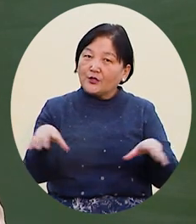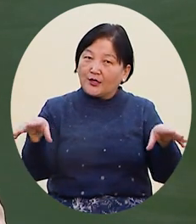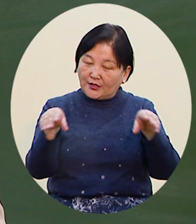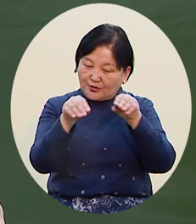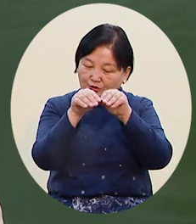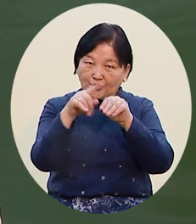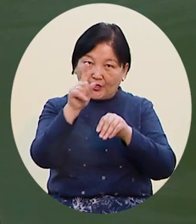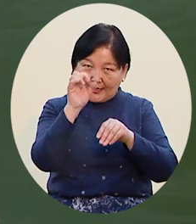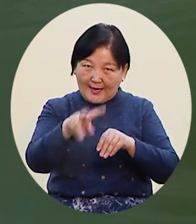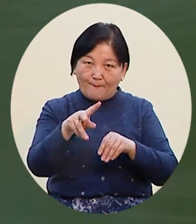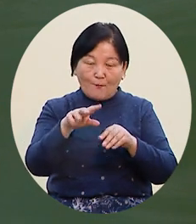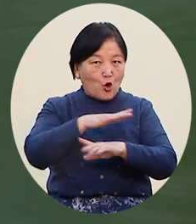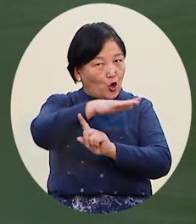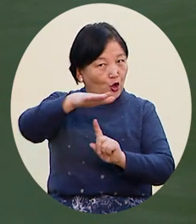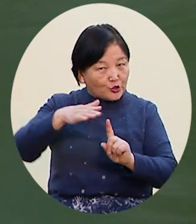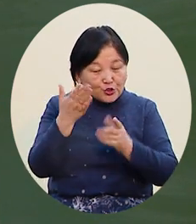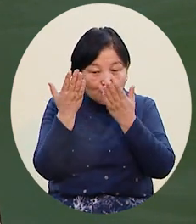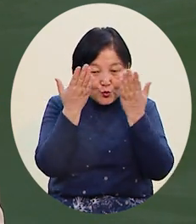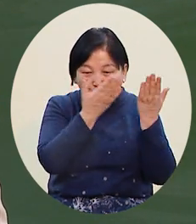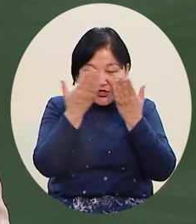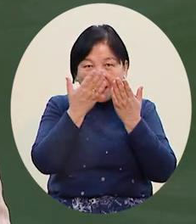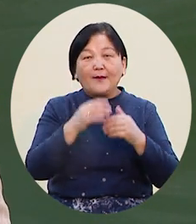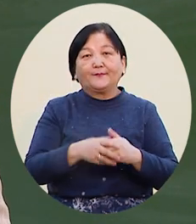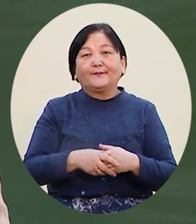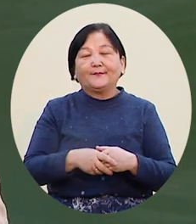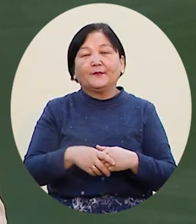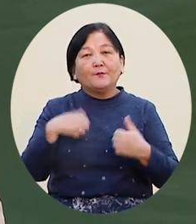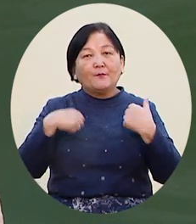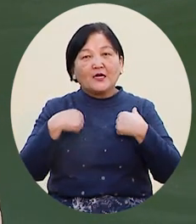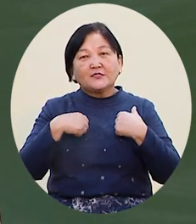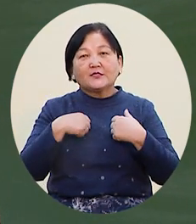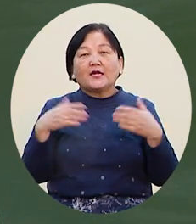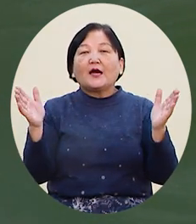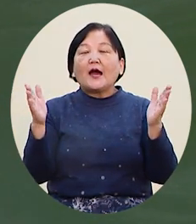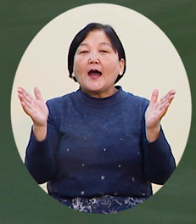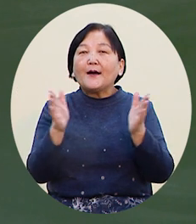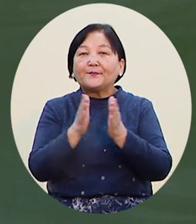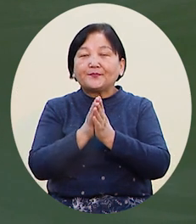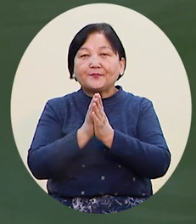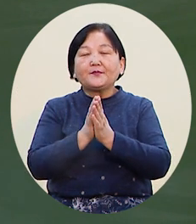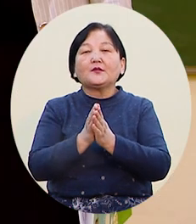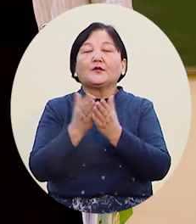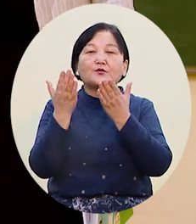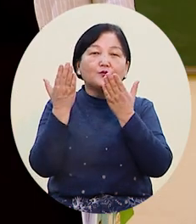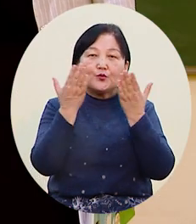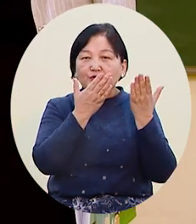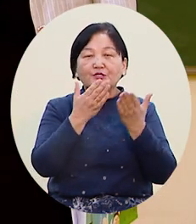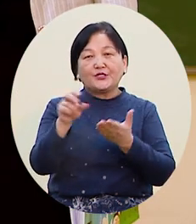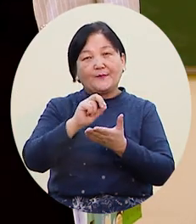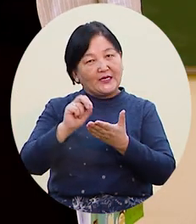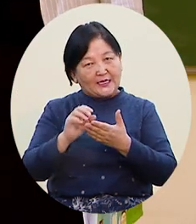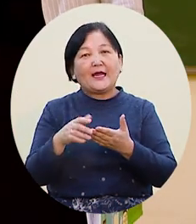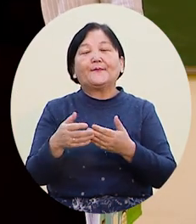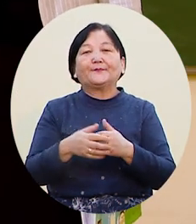таамаглаад гаргаж бичээрэй. Тэгээ багшийнхаа тайлбарсан ихтэй хамтран тулгаад явбал зүгээр. За, багш нь бол